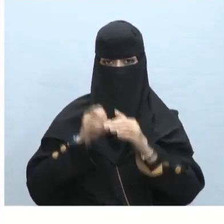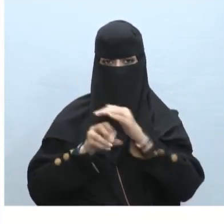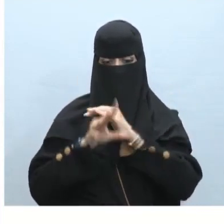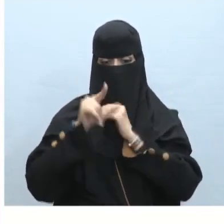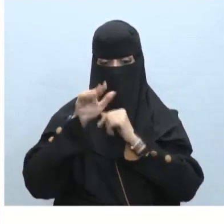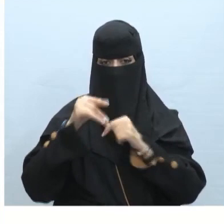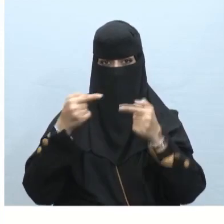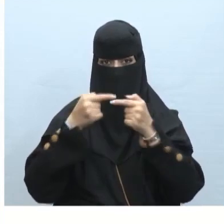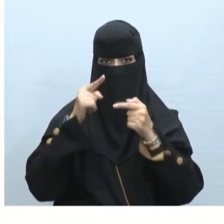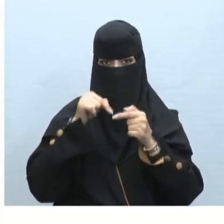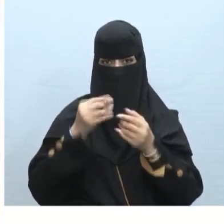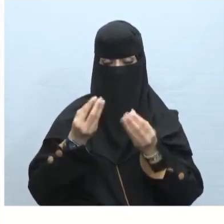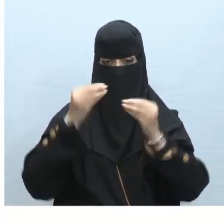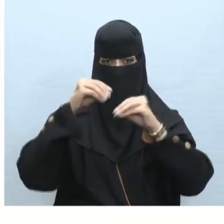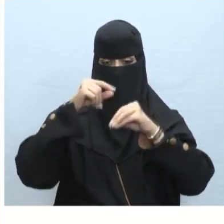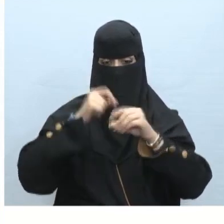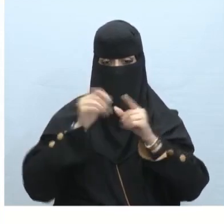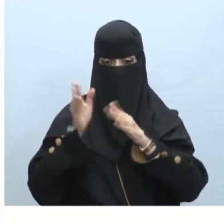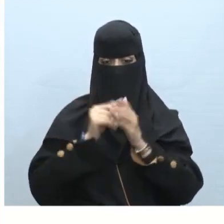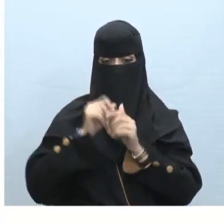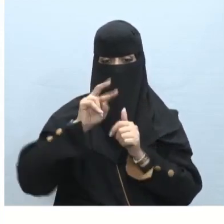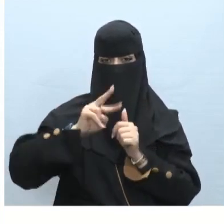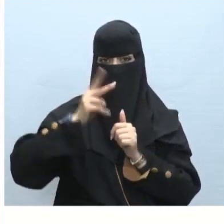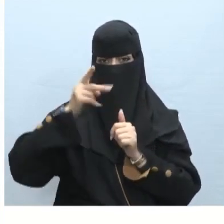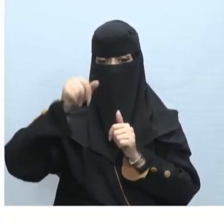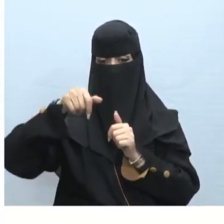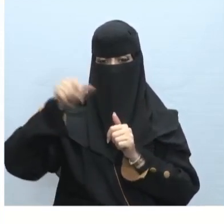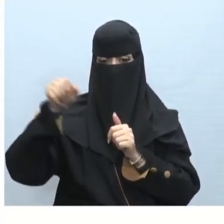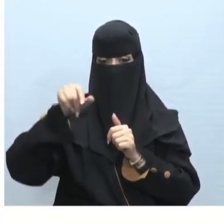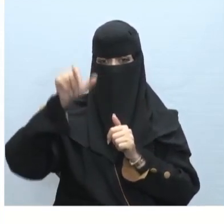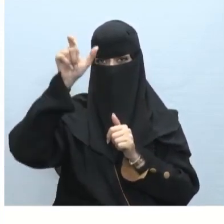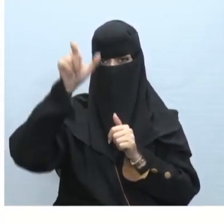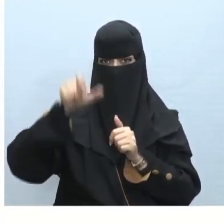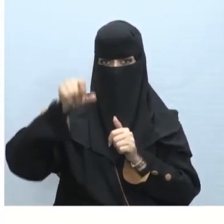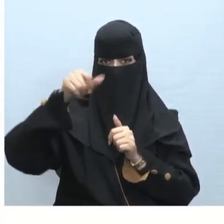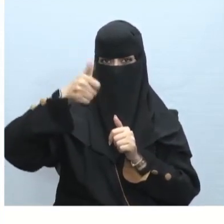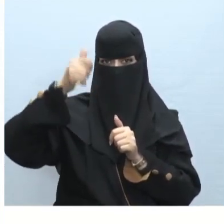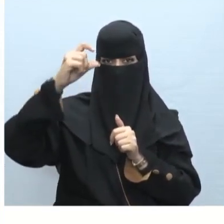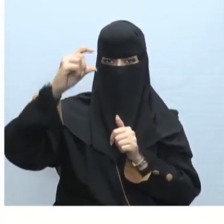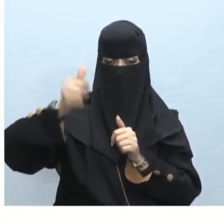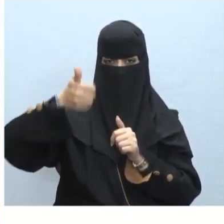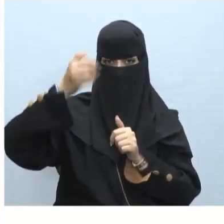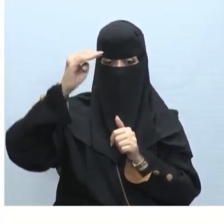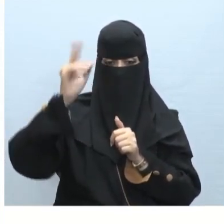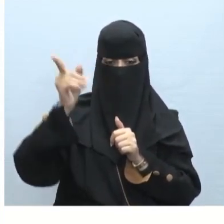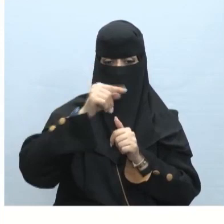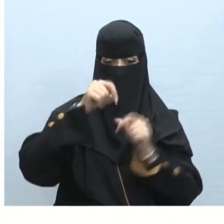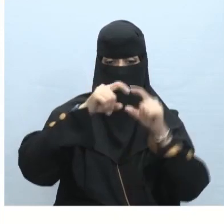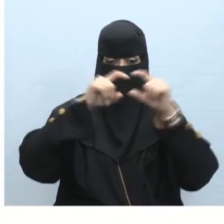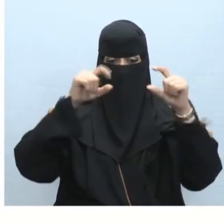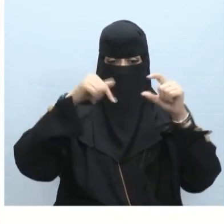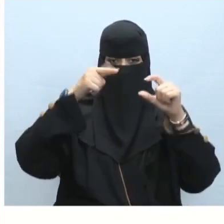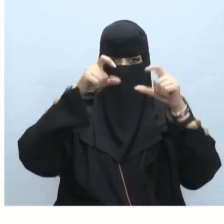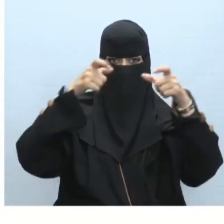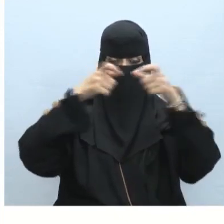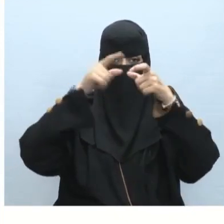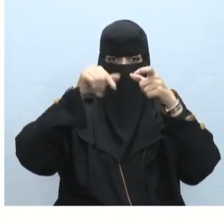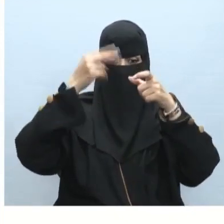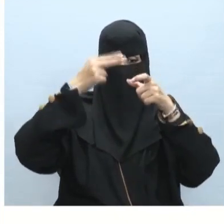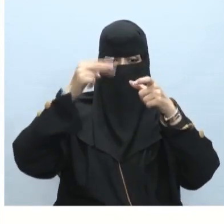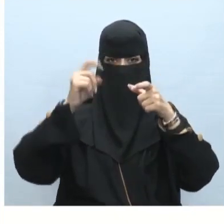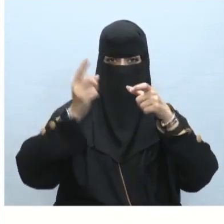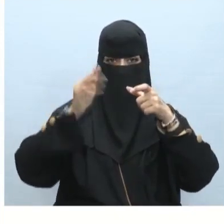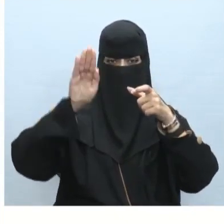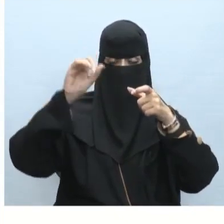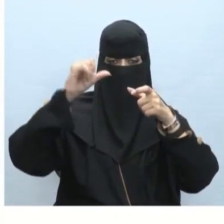التي نريد اضافه مخطط بياني لها بعد ذلك من علامه تبويب ادراج في مجموعه رسومات